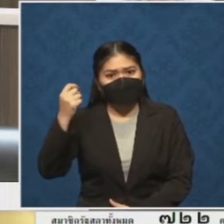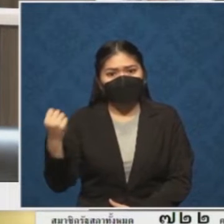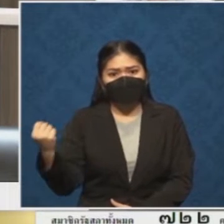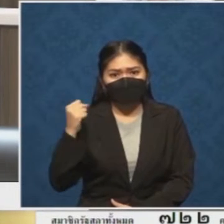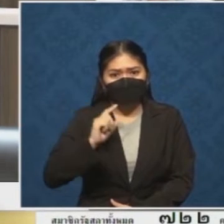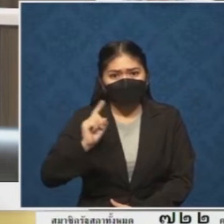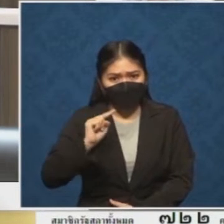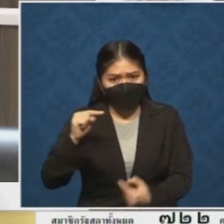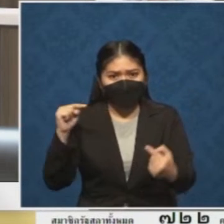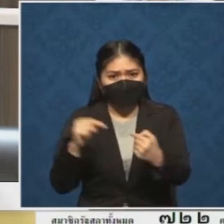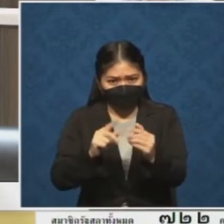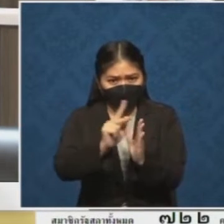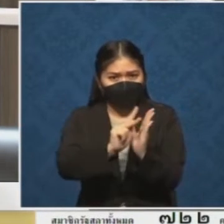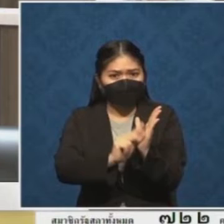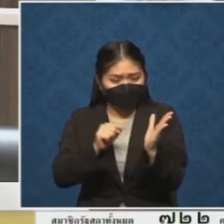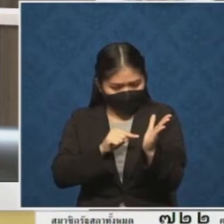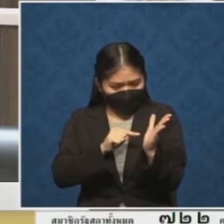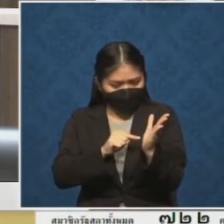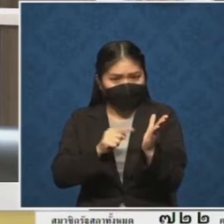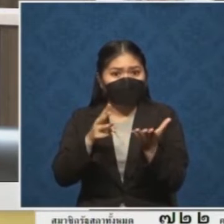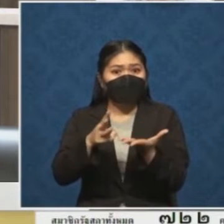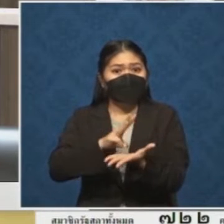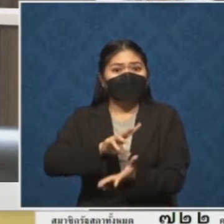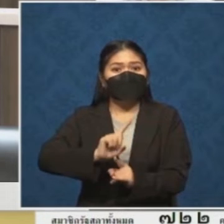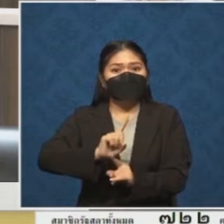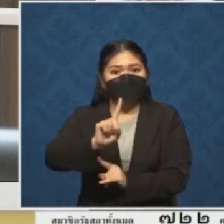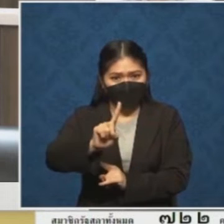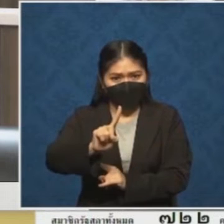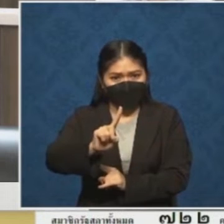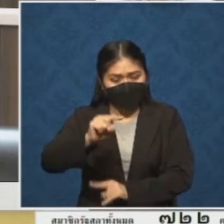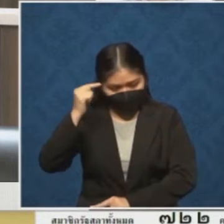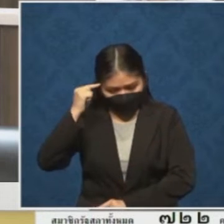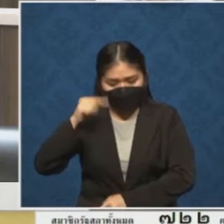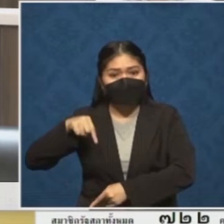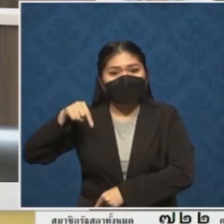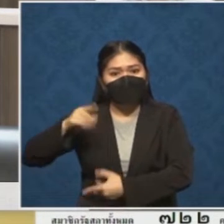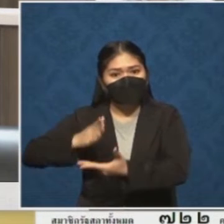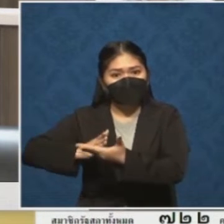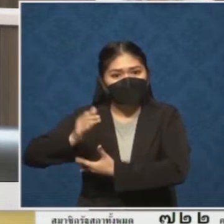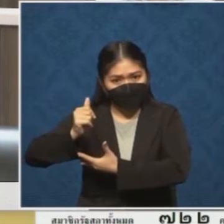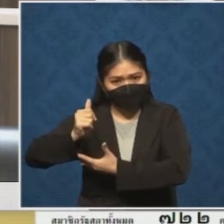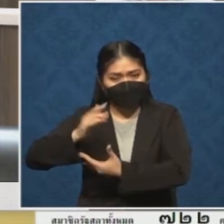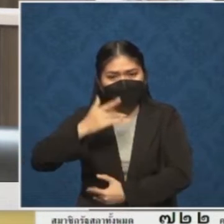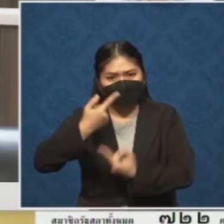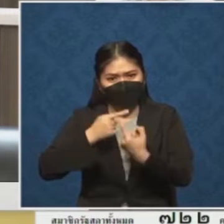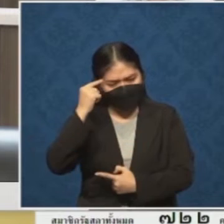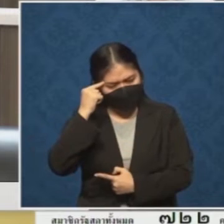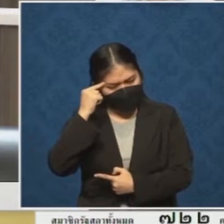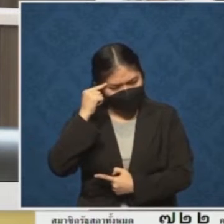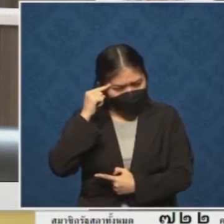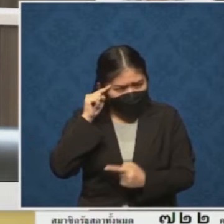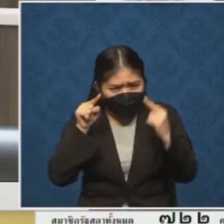ในขั้นรับหลักการวาระที่1น่าจะผ่านสภาแห่งนี้แต่ผมมีข้อห่วงกังวลที่จะฝาก